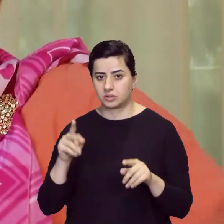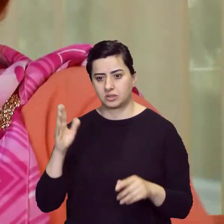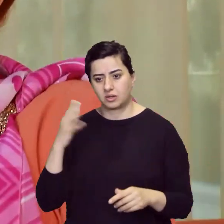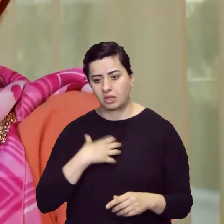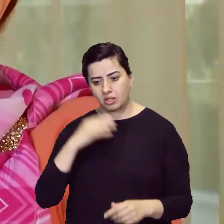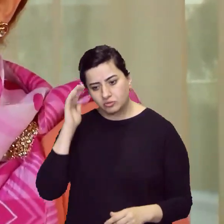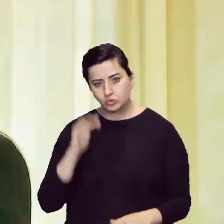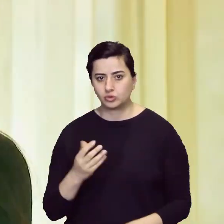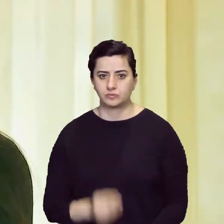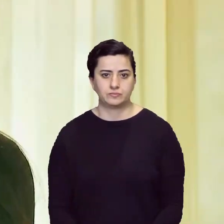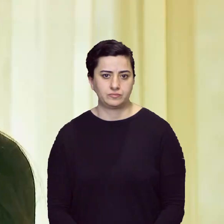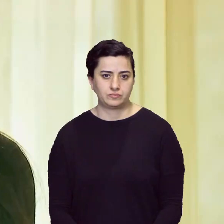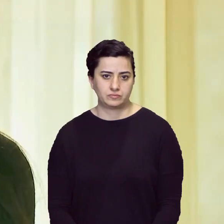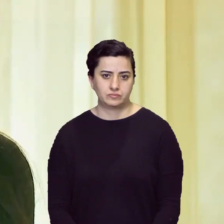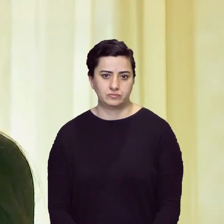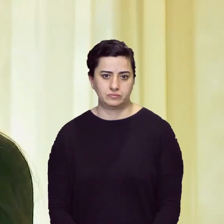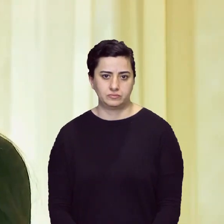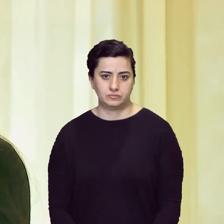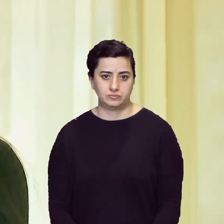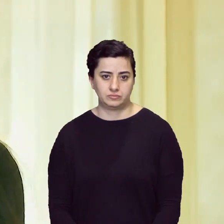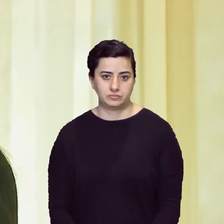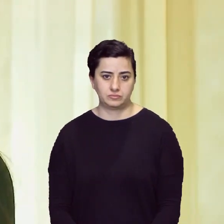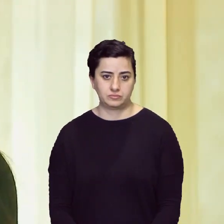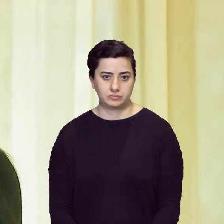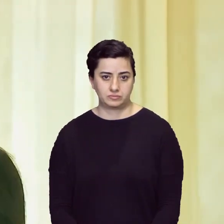dizginleri kendi eline alır.